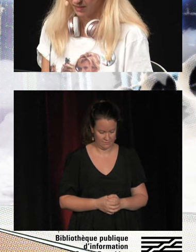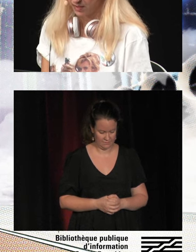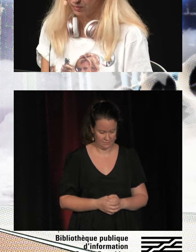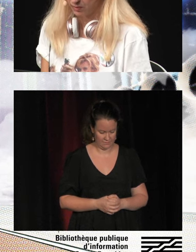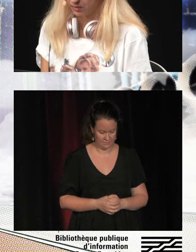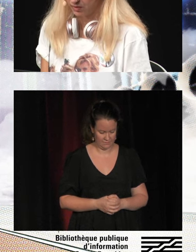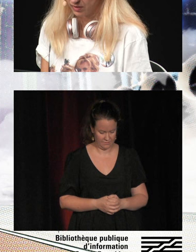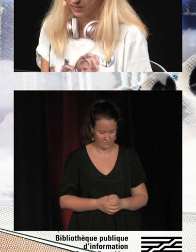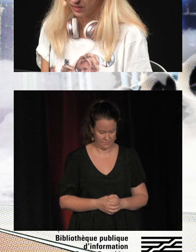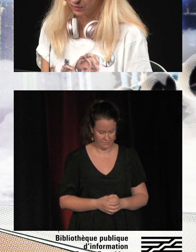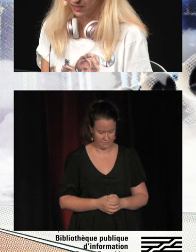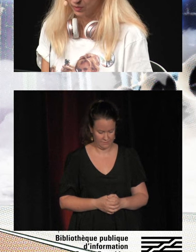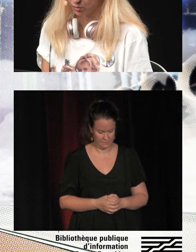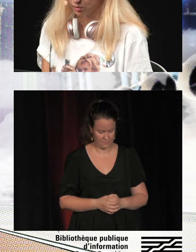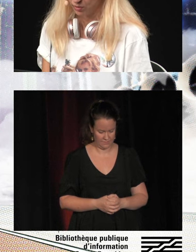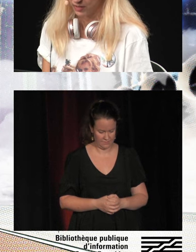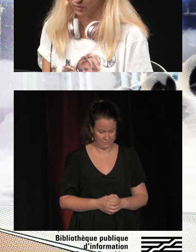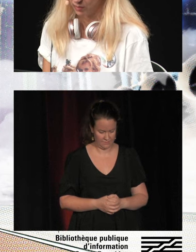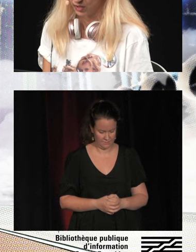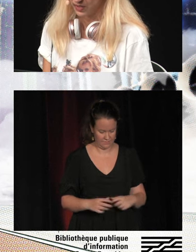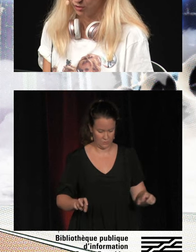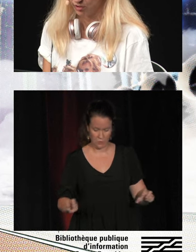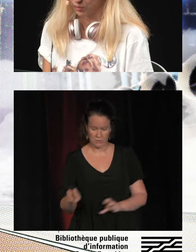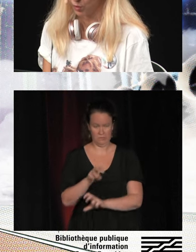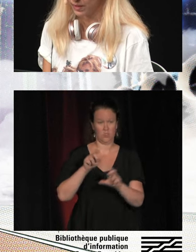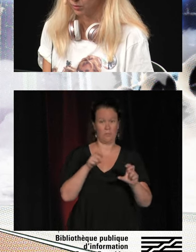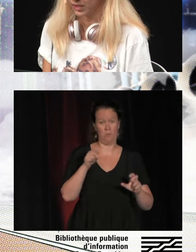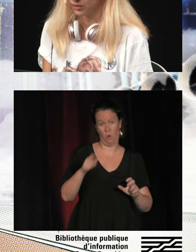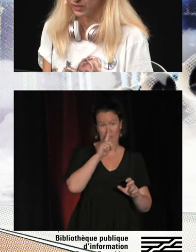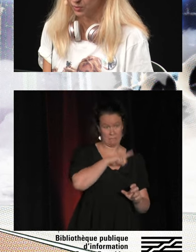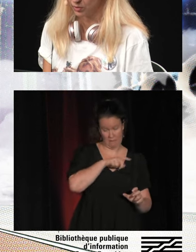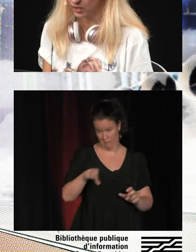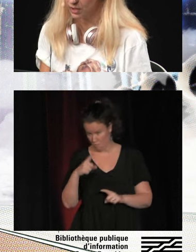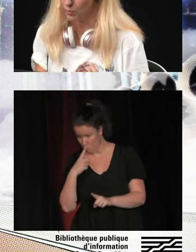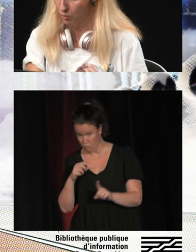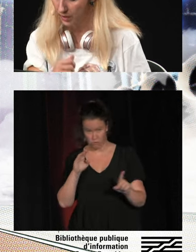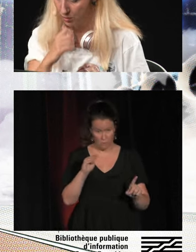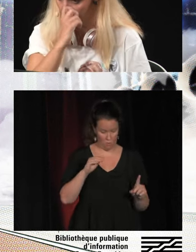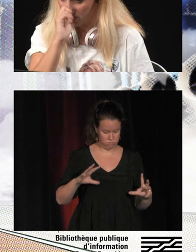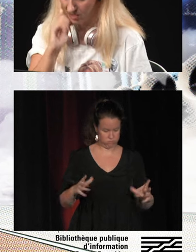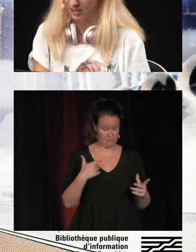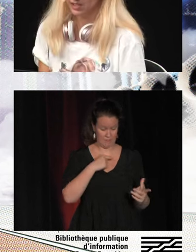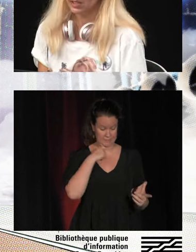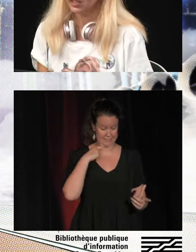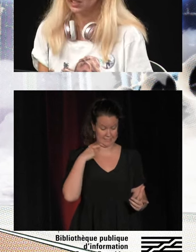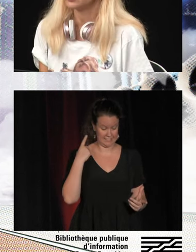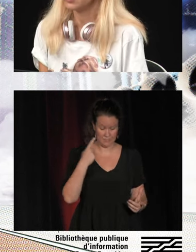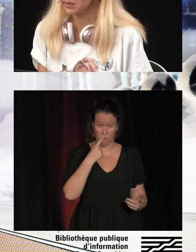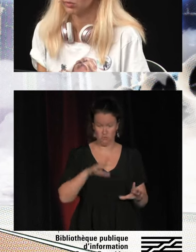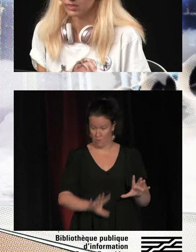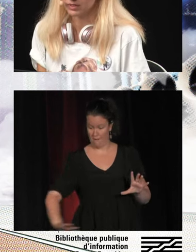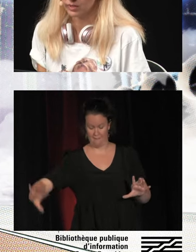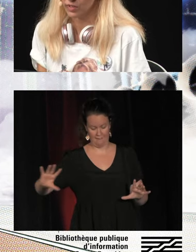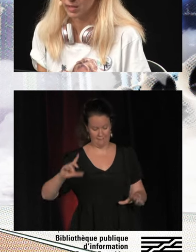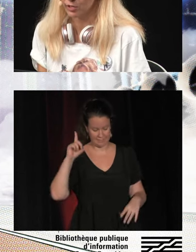C'est le principe d'essayer de faire sa construction de façon un peu intelligente pour pas donc être dans la situation dans laquelle je me retrouve actuellement.